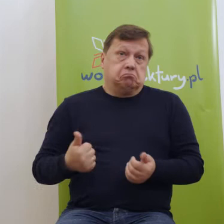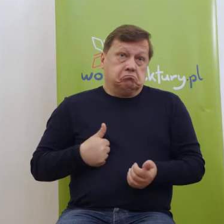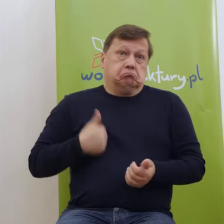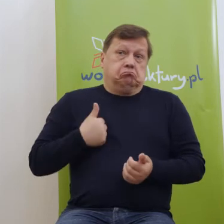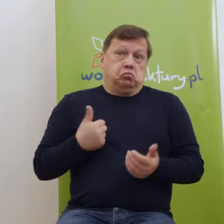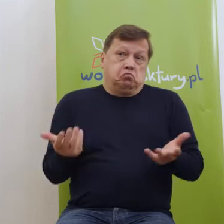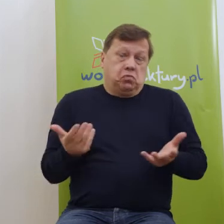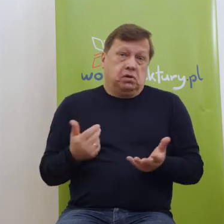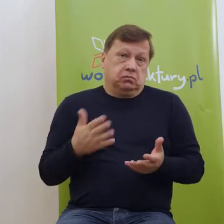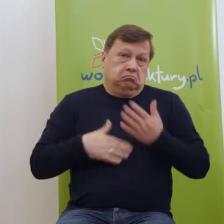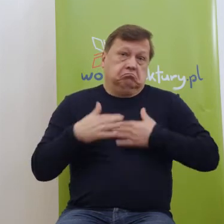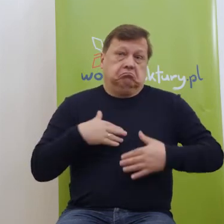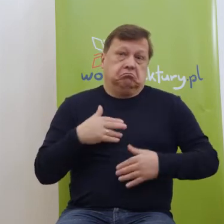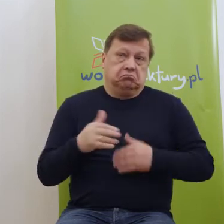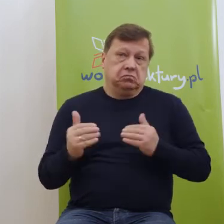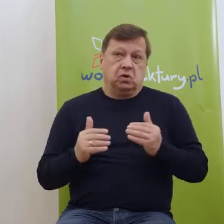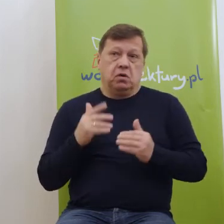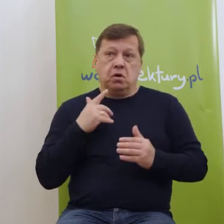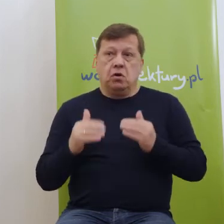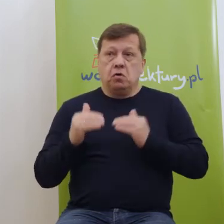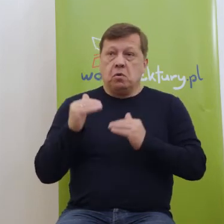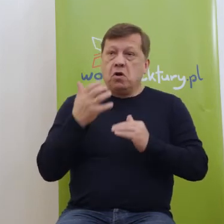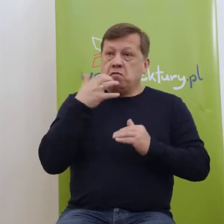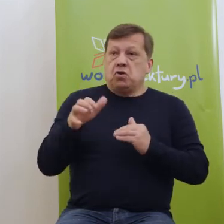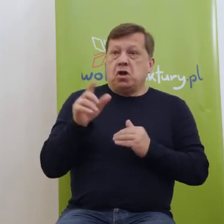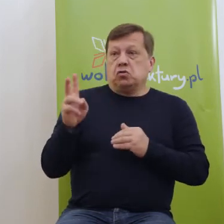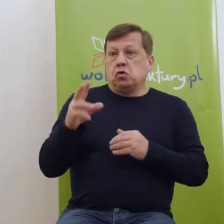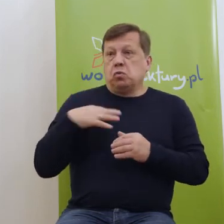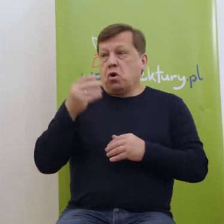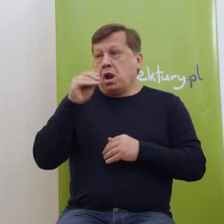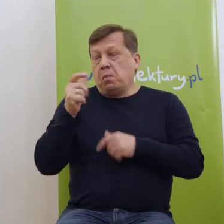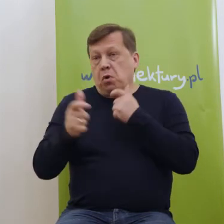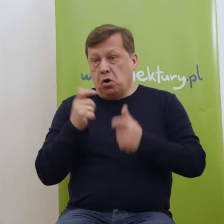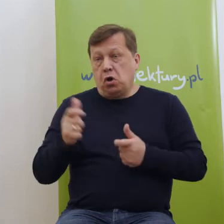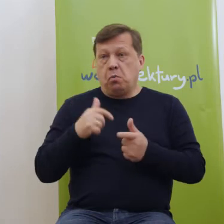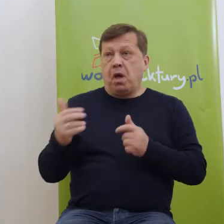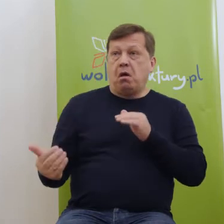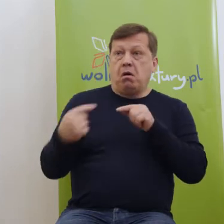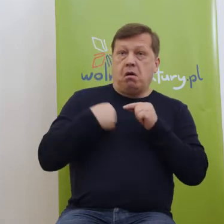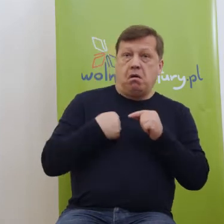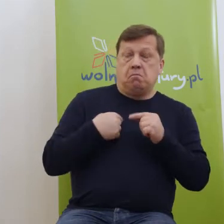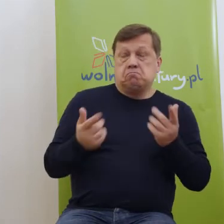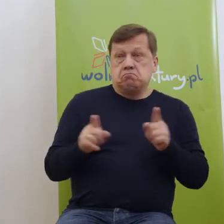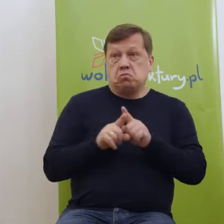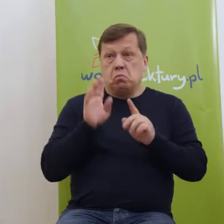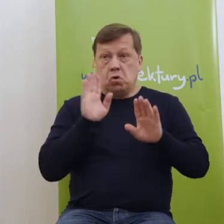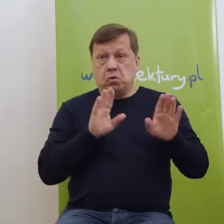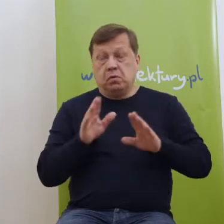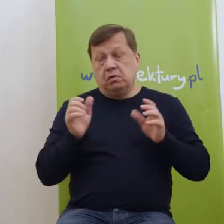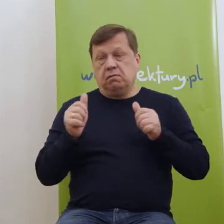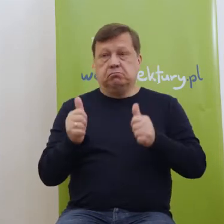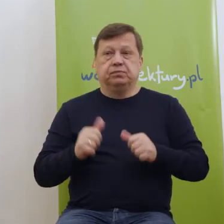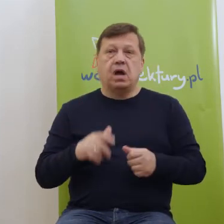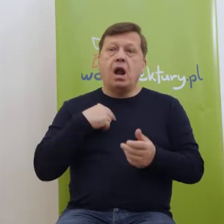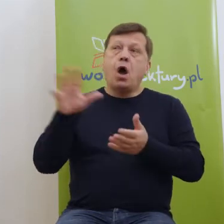być porównano do kogoś, kto był przede mną i kto jest lepszy. Natomiast nie mam nikogo takiego, na kogo pisaniu